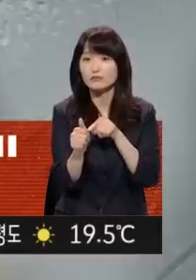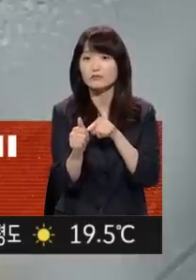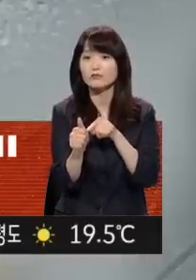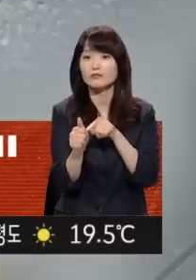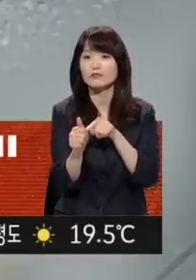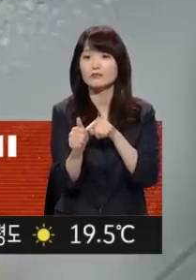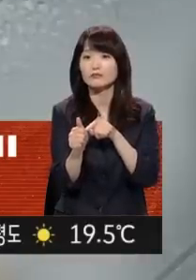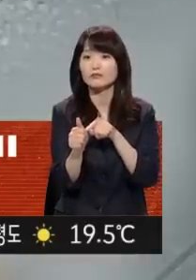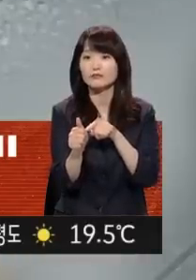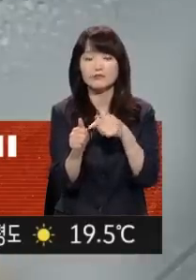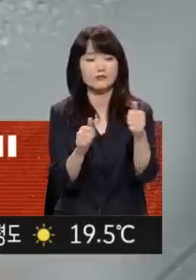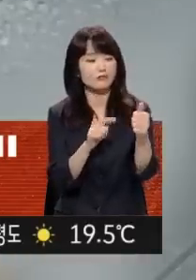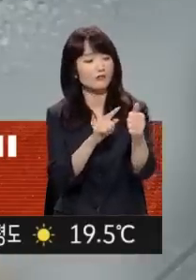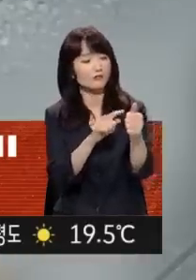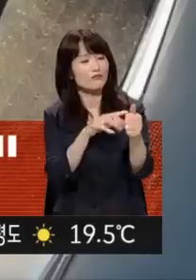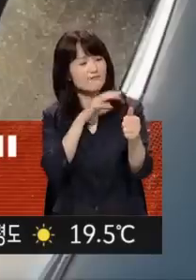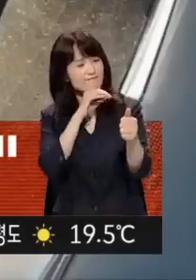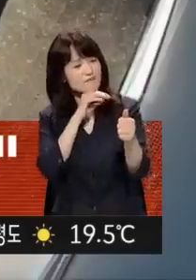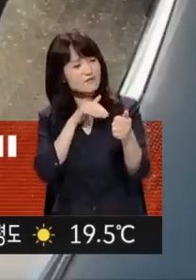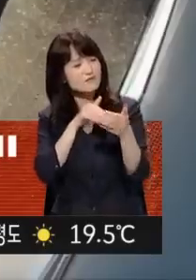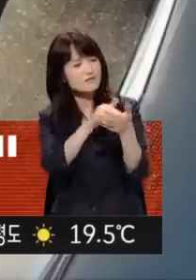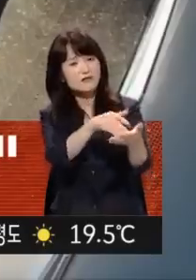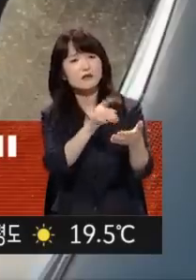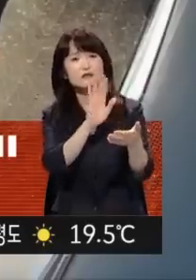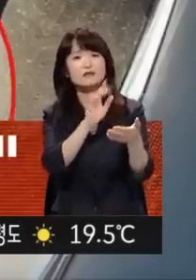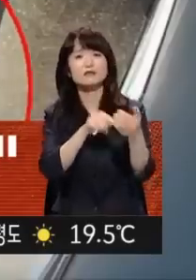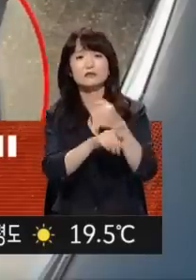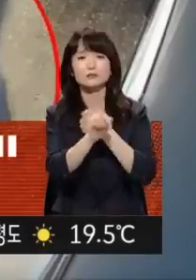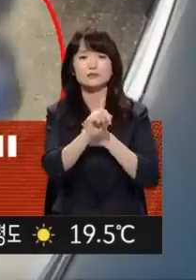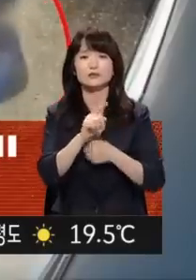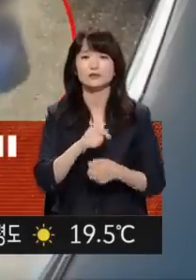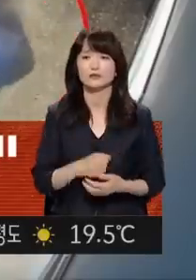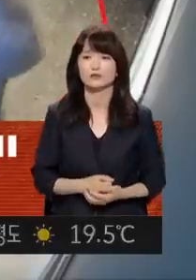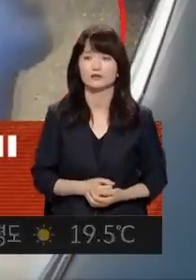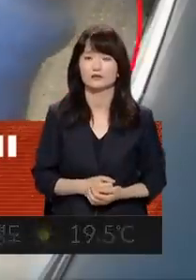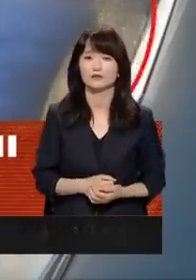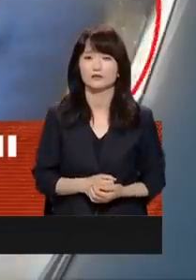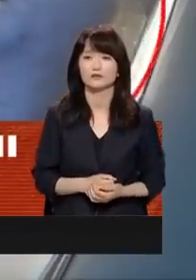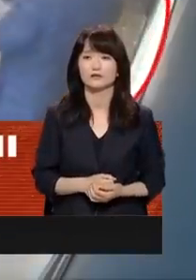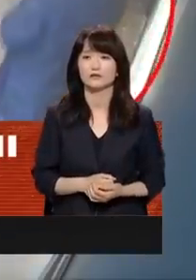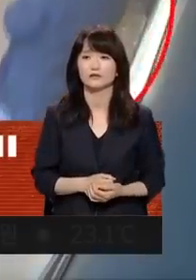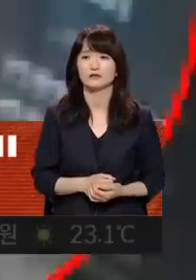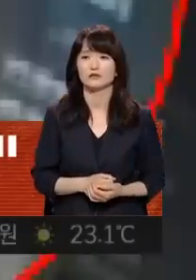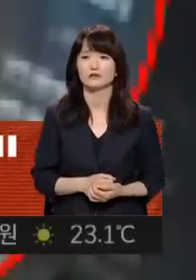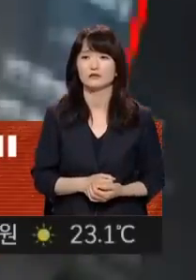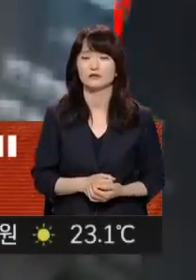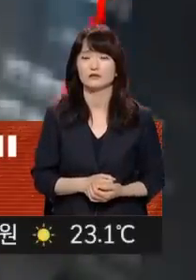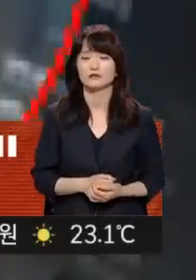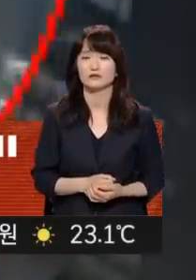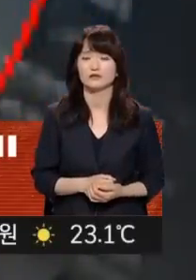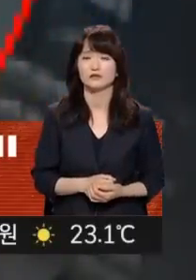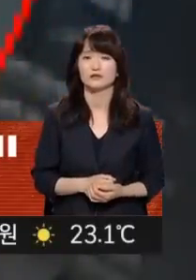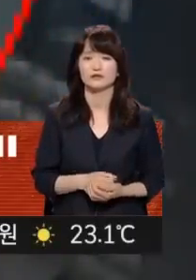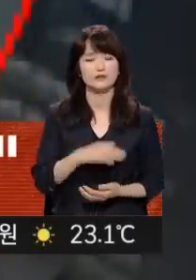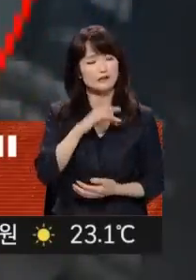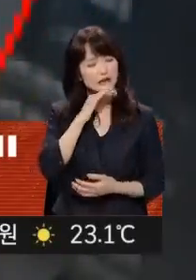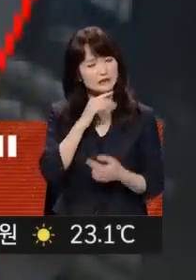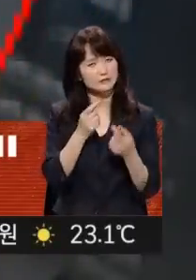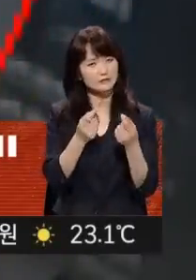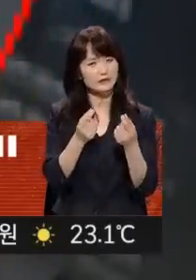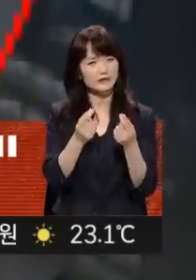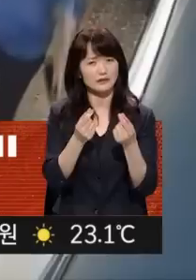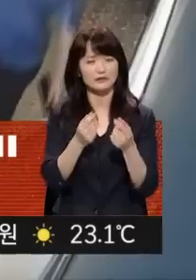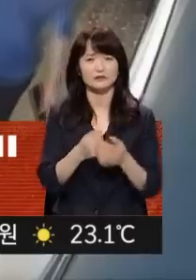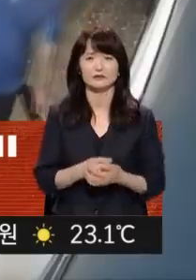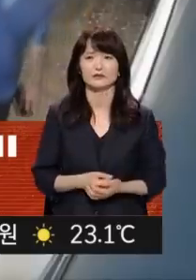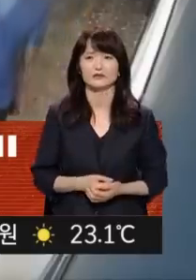저 친구한테 항의 한마디 안 했을까요 교수님 어떻게 보셨습니까 어떻게 보면 4강전인지도 모르겠죠 나이는 비슷하지만 근데